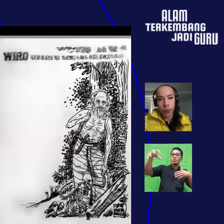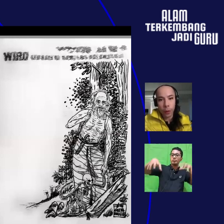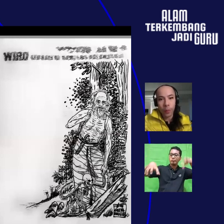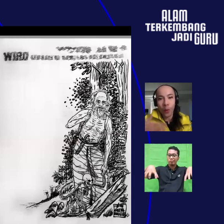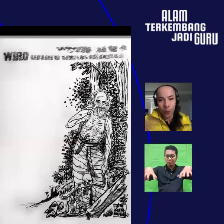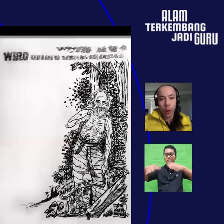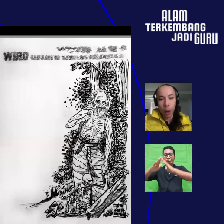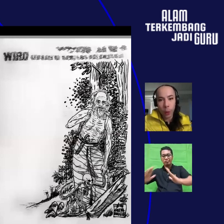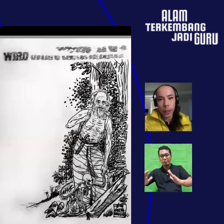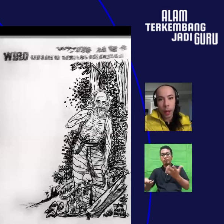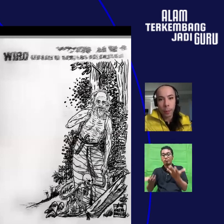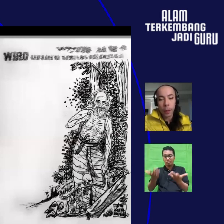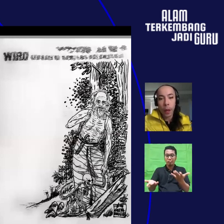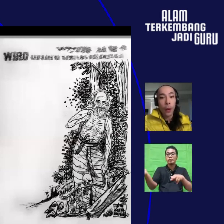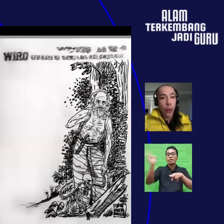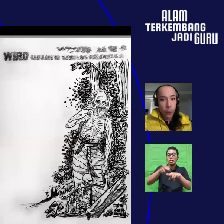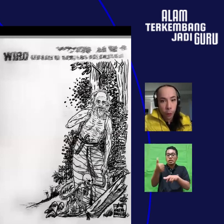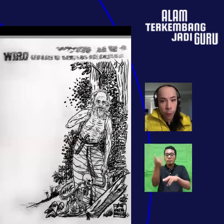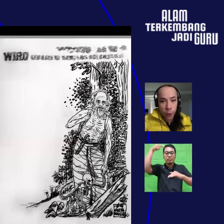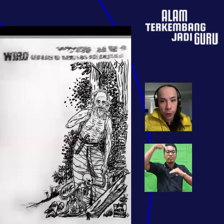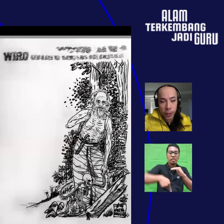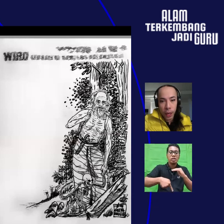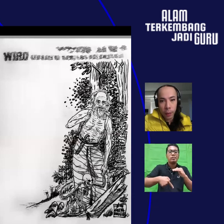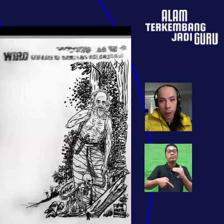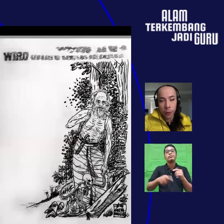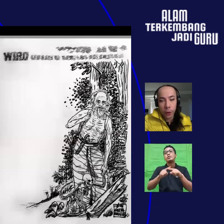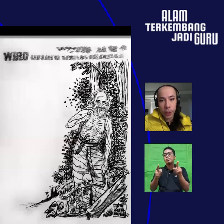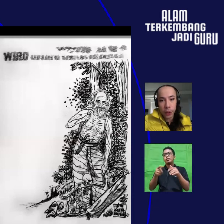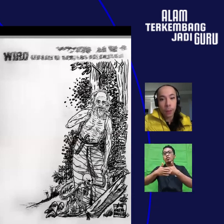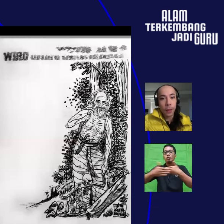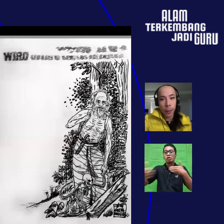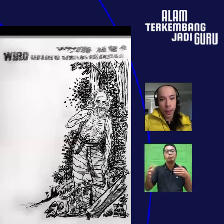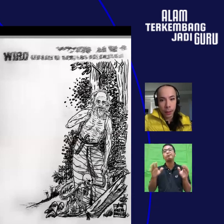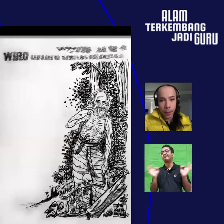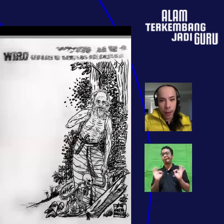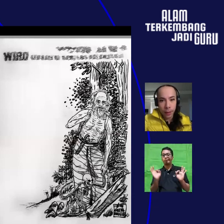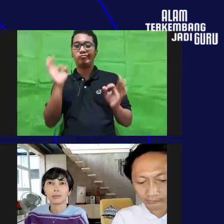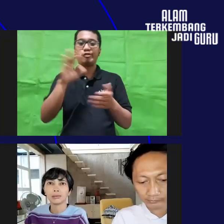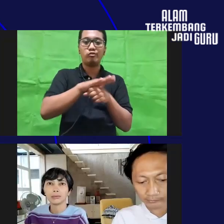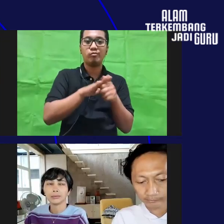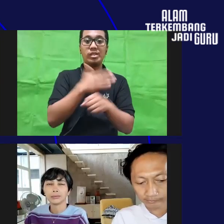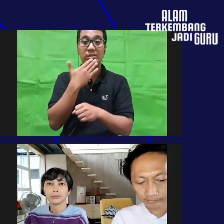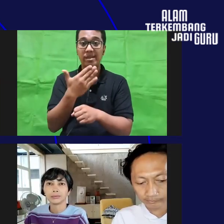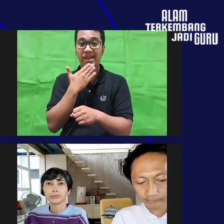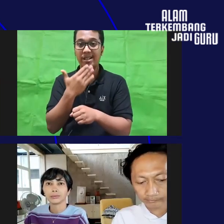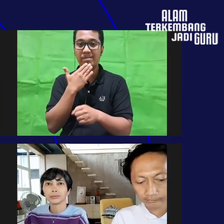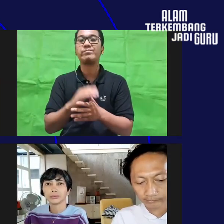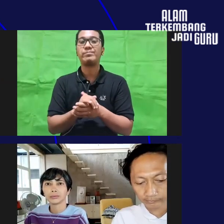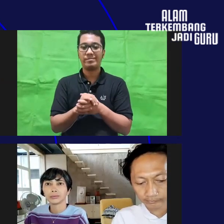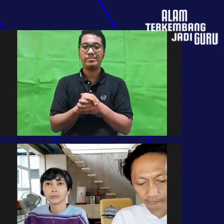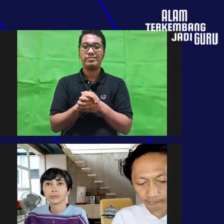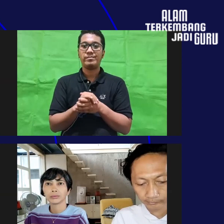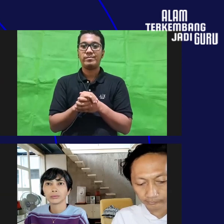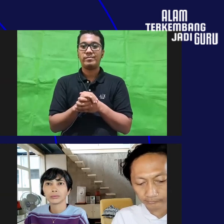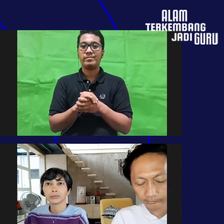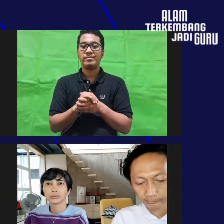for a long time. Thank you very much for your time and for your attention. Terima kasih banyak. Okay, terima